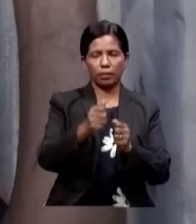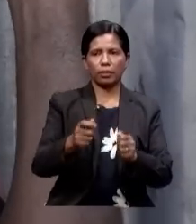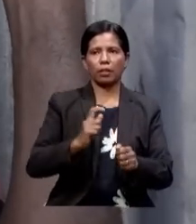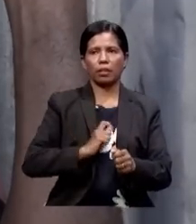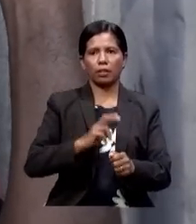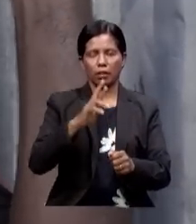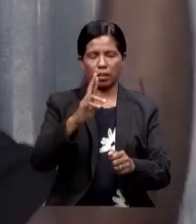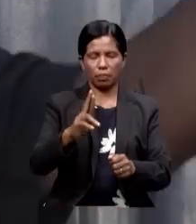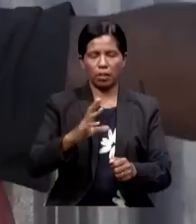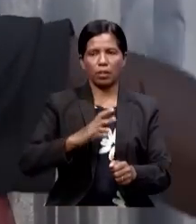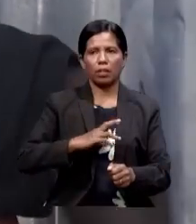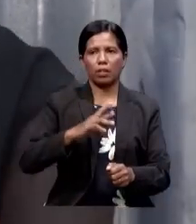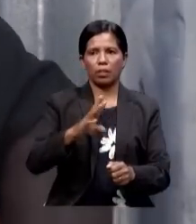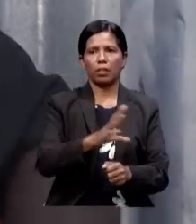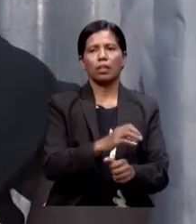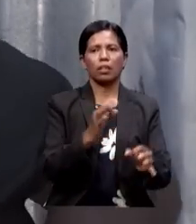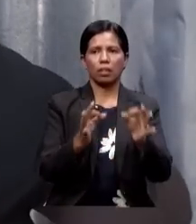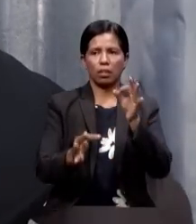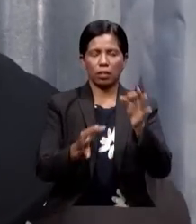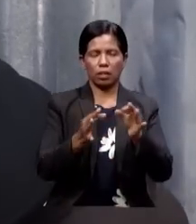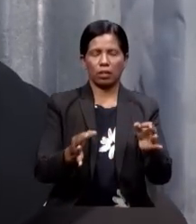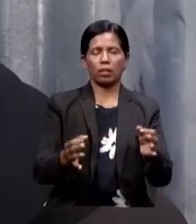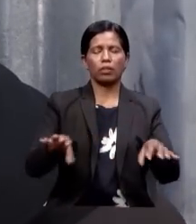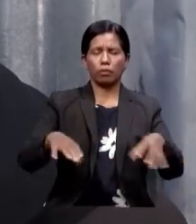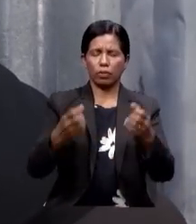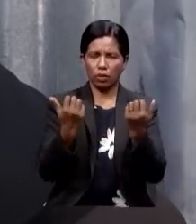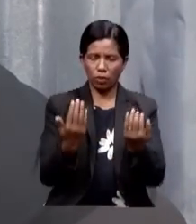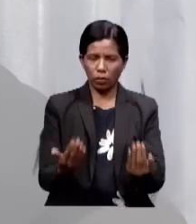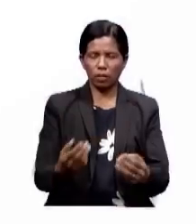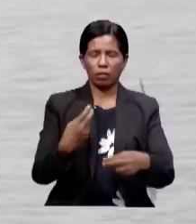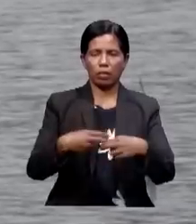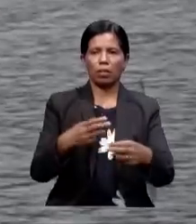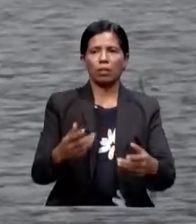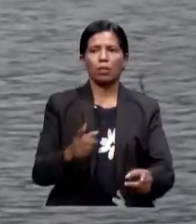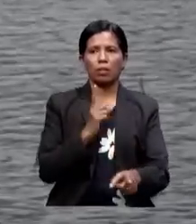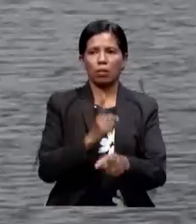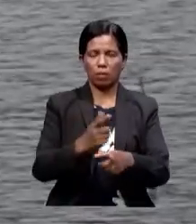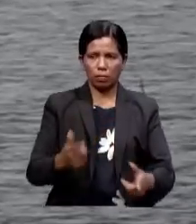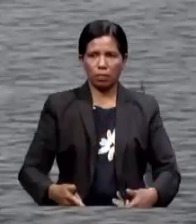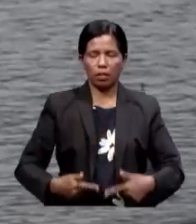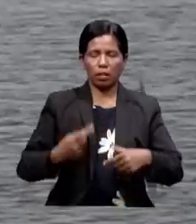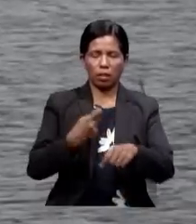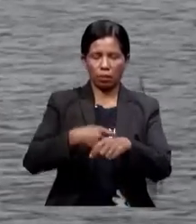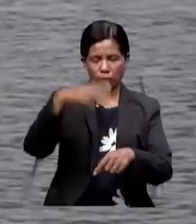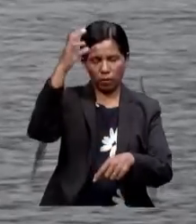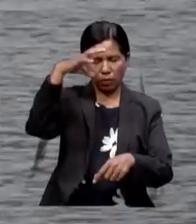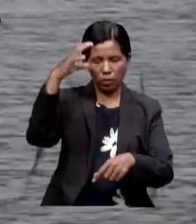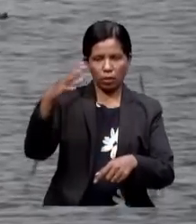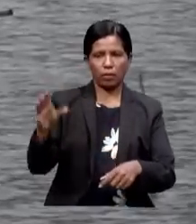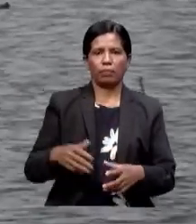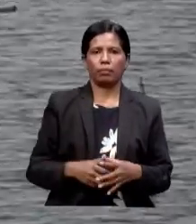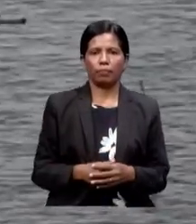no Kristu Rei. Mas knar ne todang no perigu tebes ba Morris iha tempu udang no anin bot.